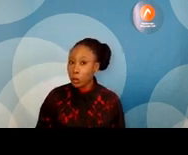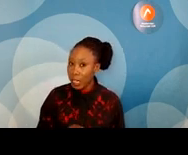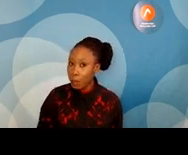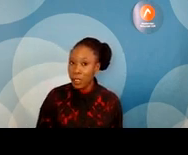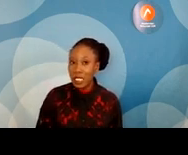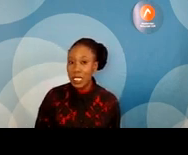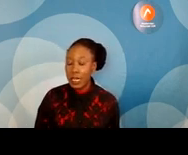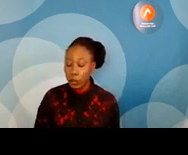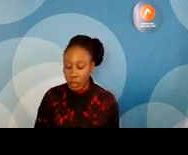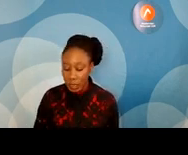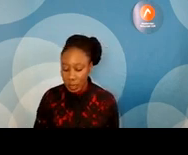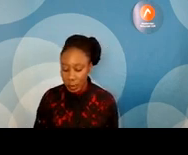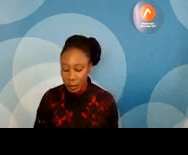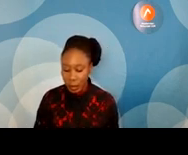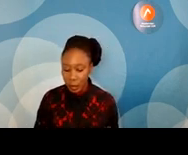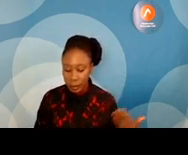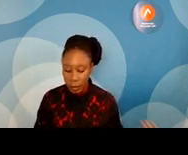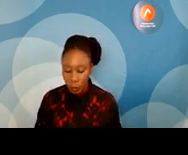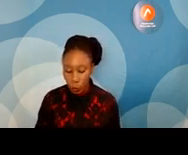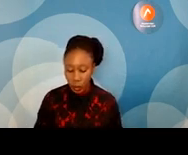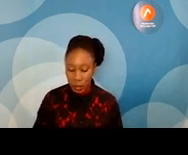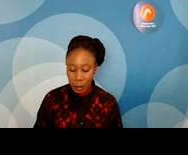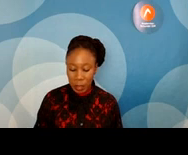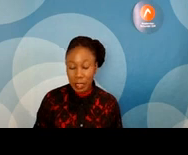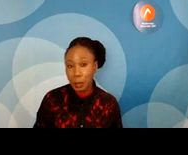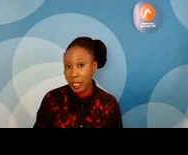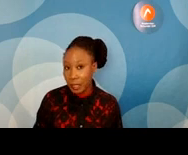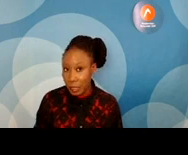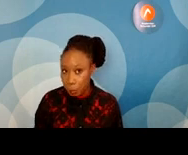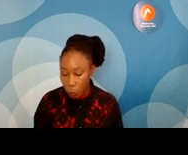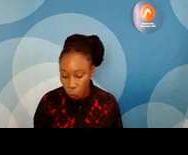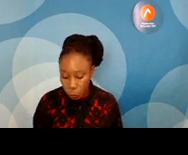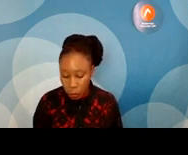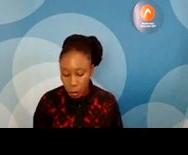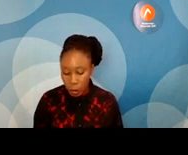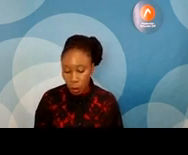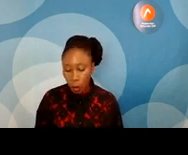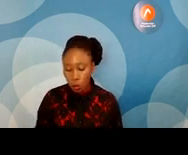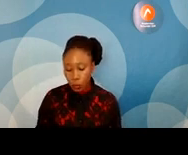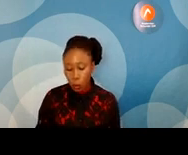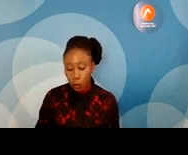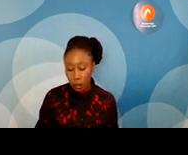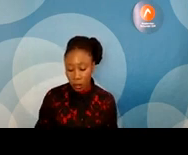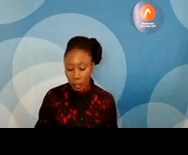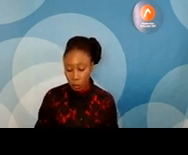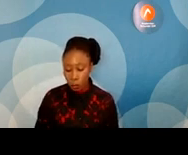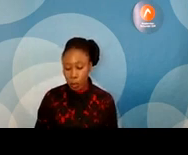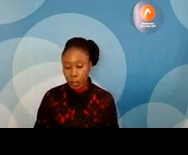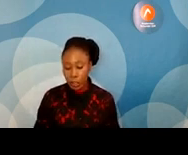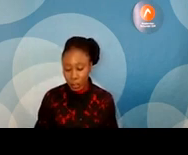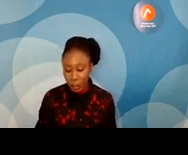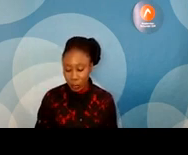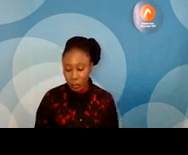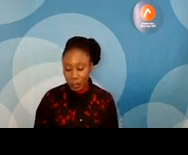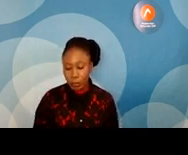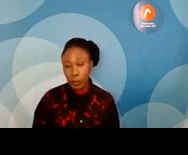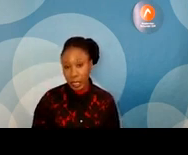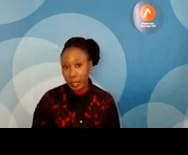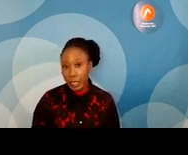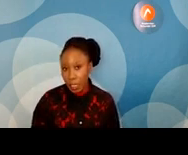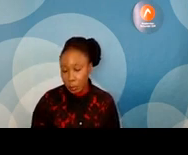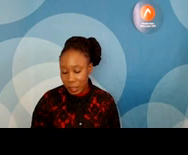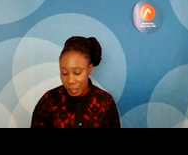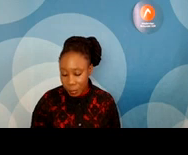göra så att de kan anpassa sina rutiner till relationen till medarbetarens behov och också förutsättningar som möjliggör för